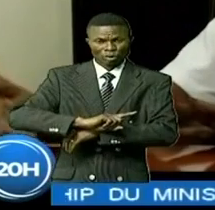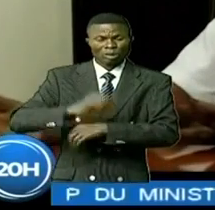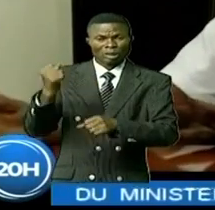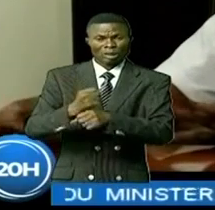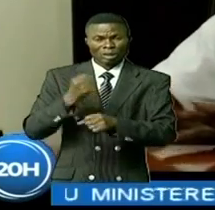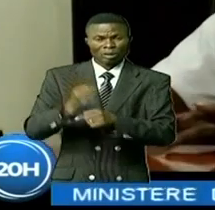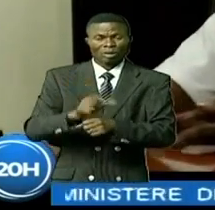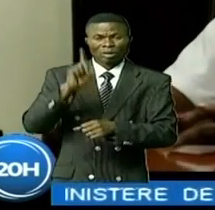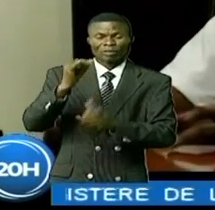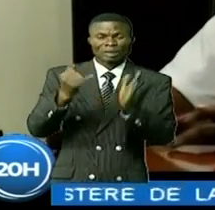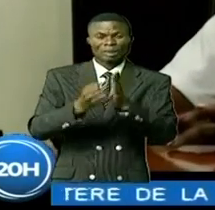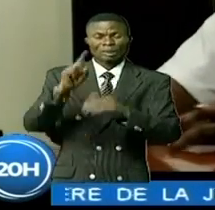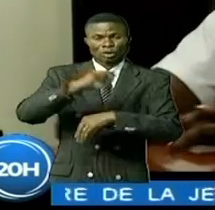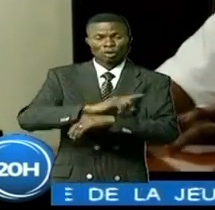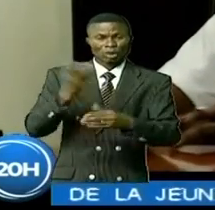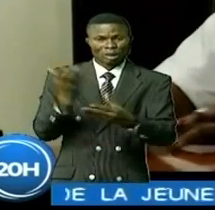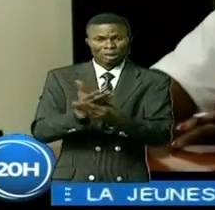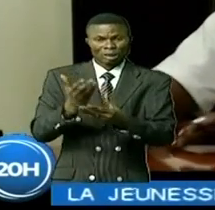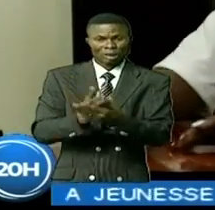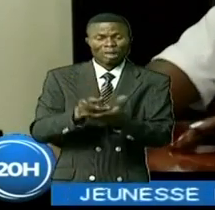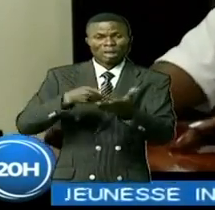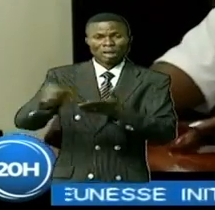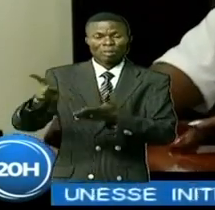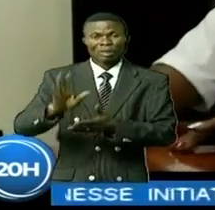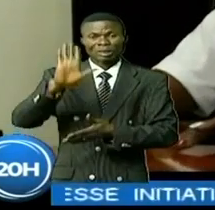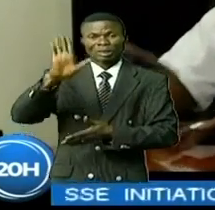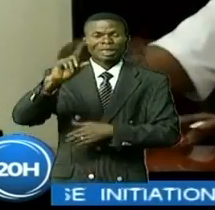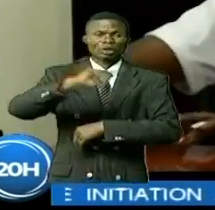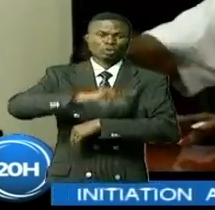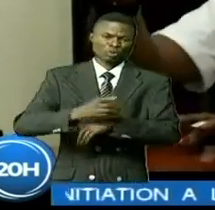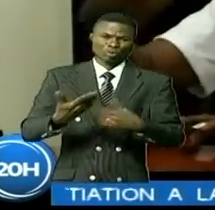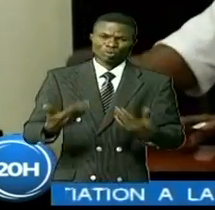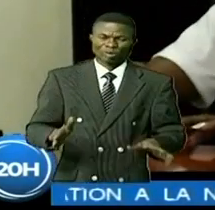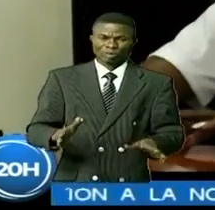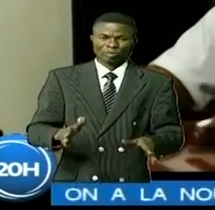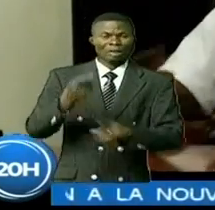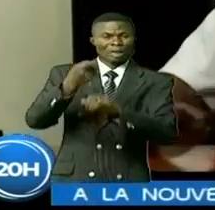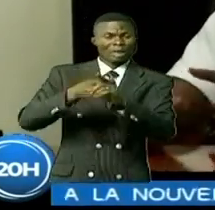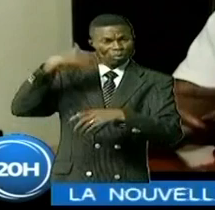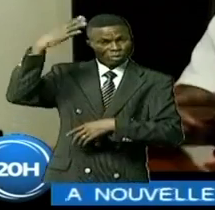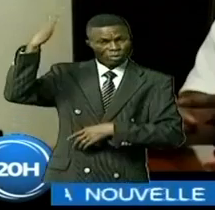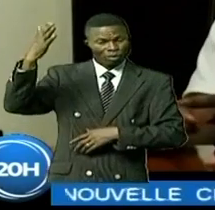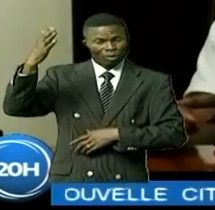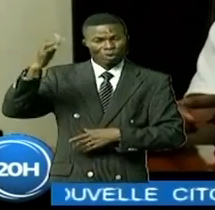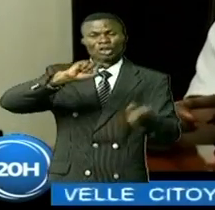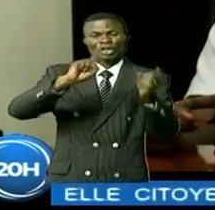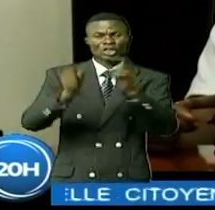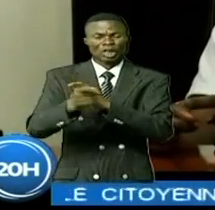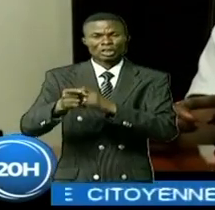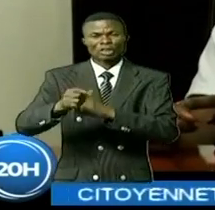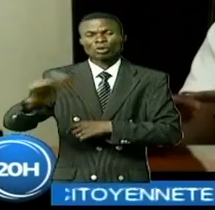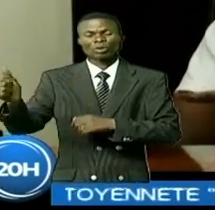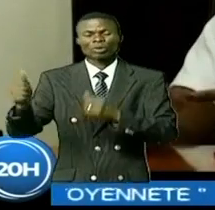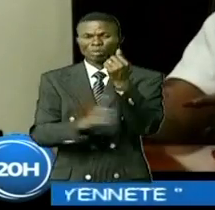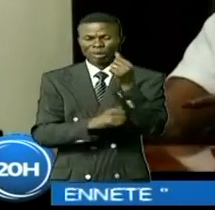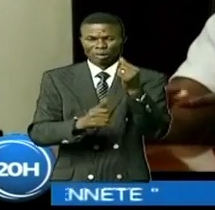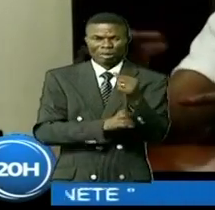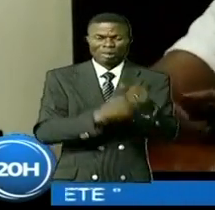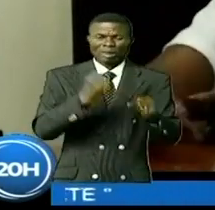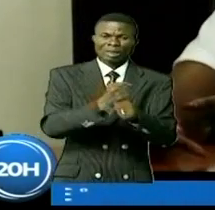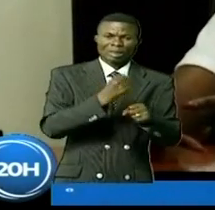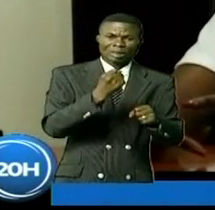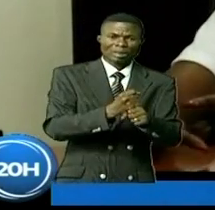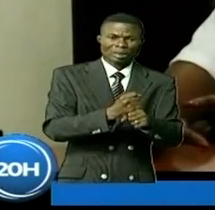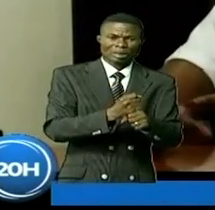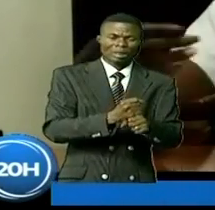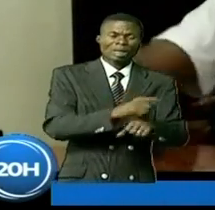pendant 26 jours, mais les documents, on te paye maintenant 20 jours. Le mois suivant, tu changes de carte. Tu ne travailles pas avec les